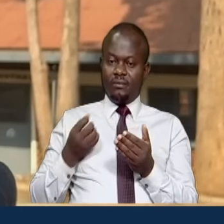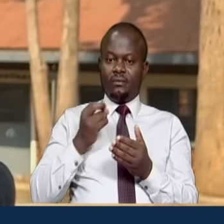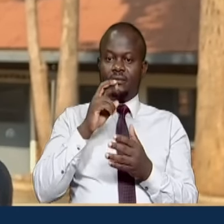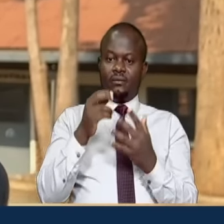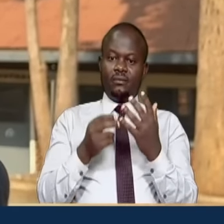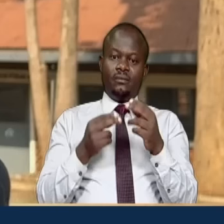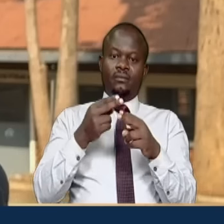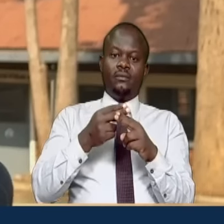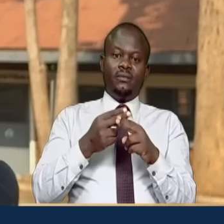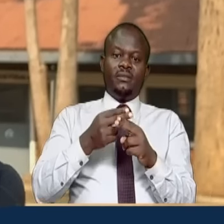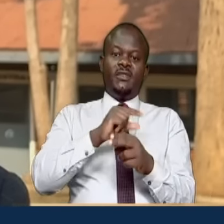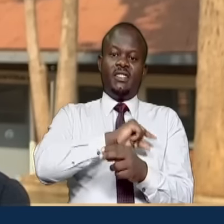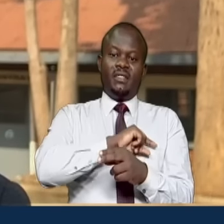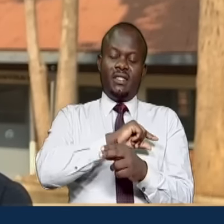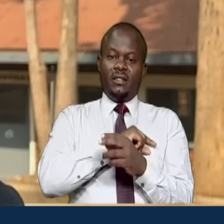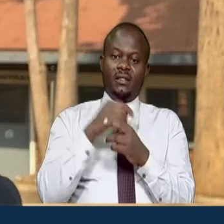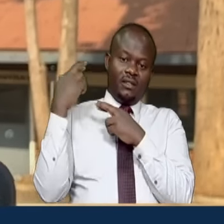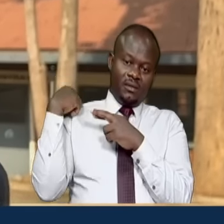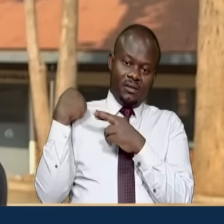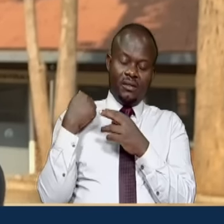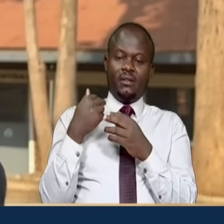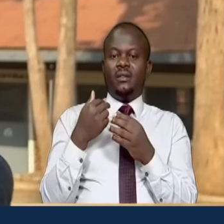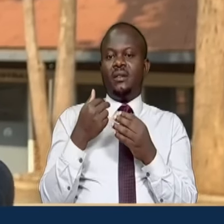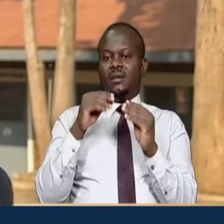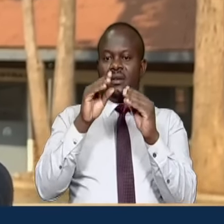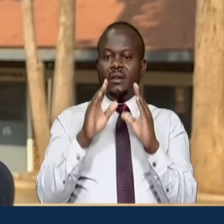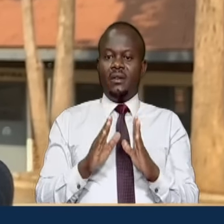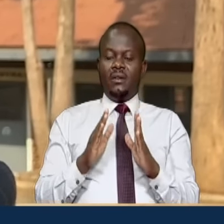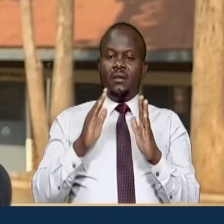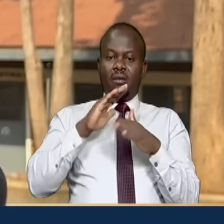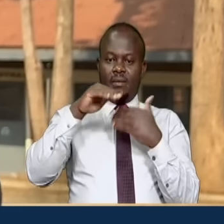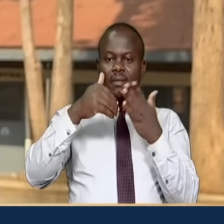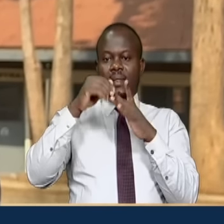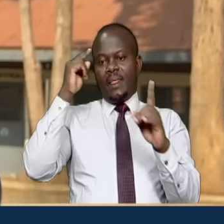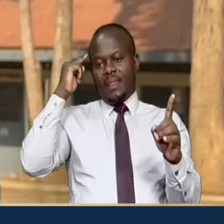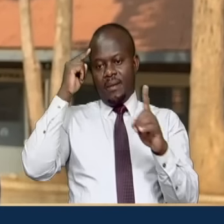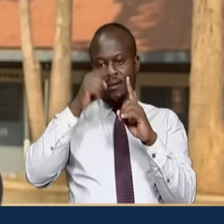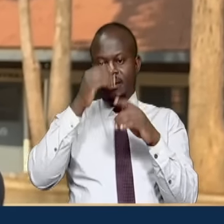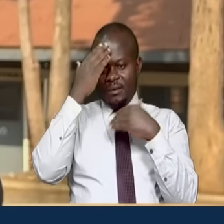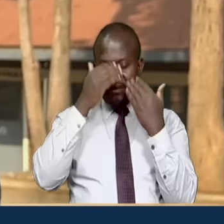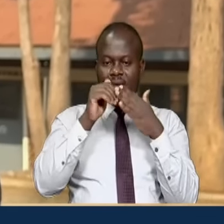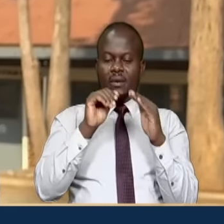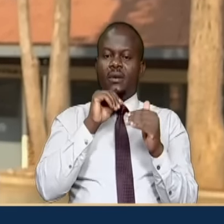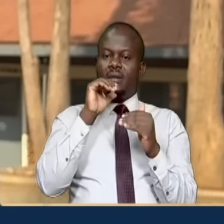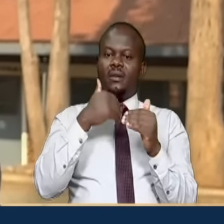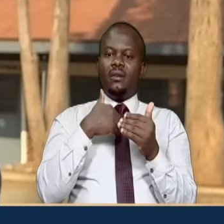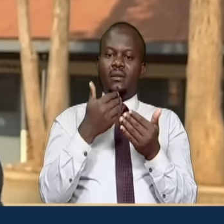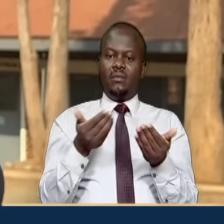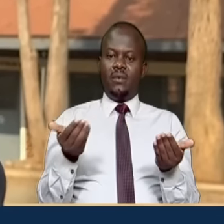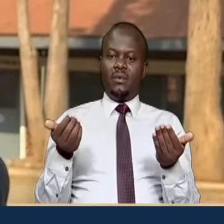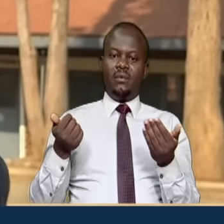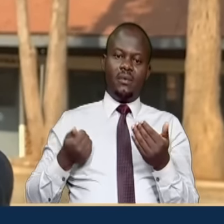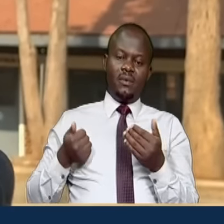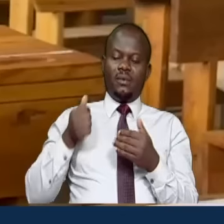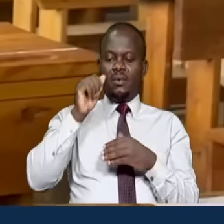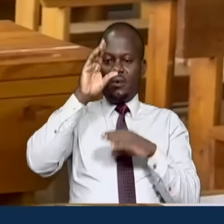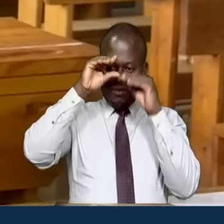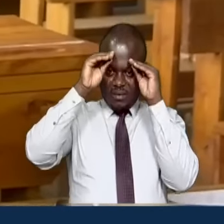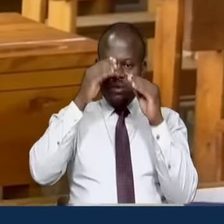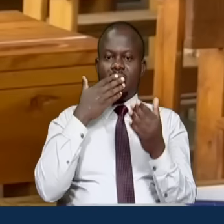twita gender responsive pedagogy dufite mu mashuri. Ibyo byose niba bigamije kugira ngo hatagira n'abana b'abakobwa nabo bashobora kwiga